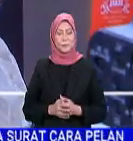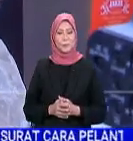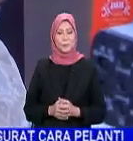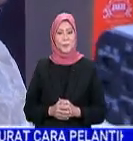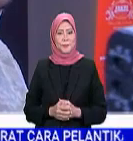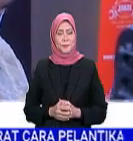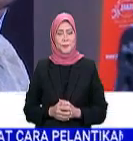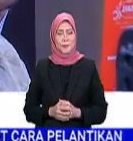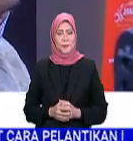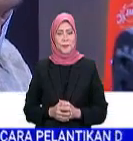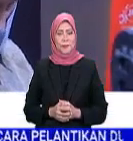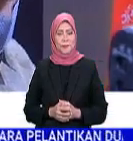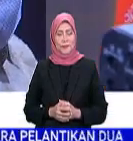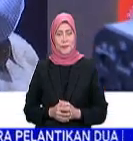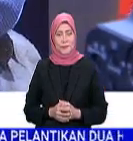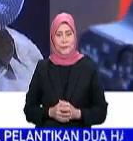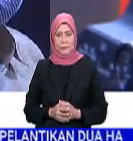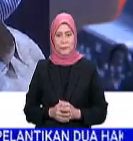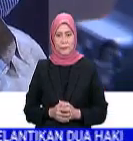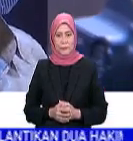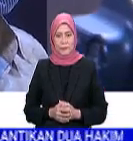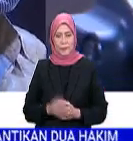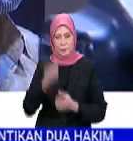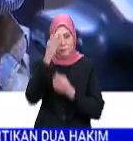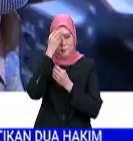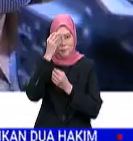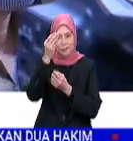betul kemaksiatan